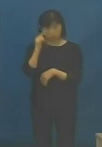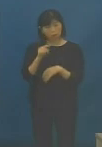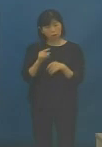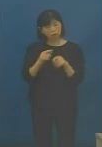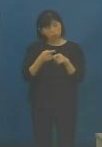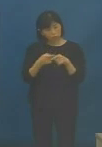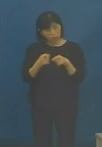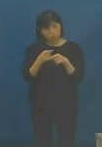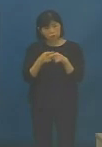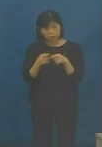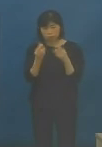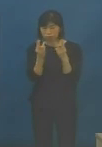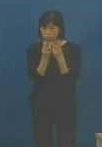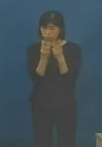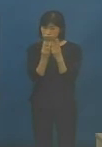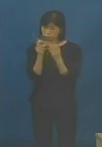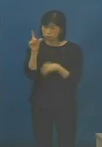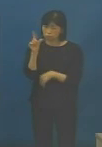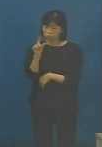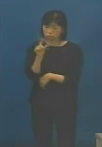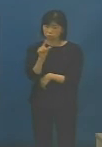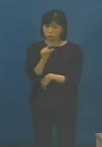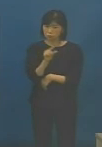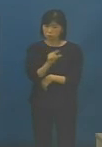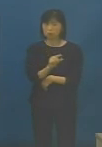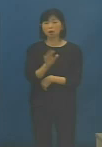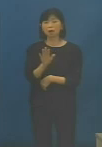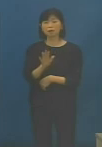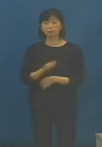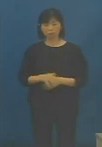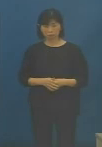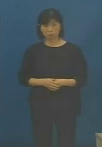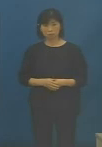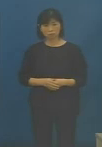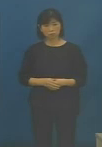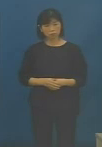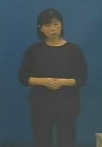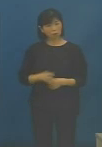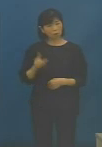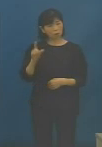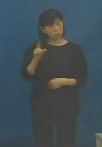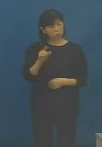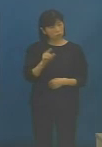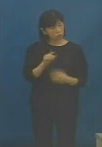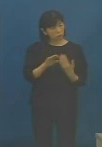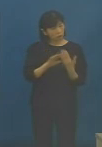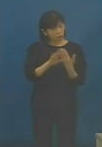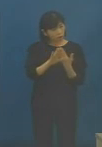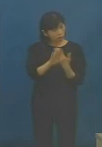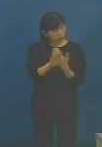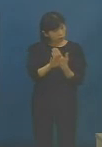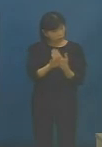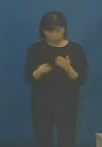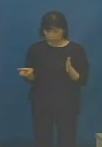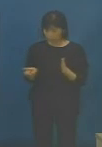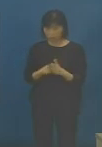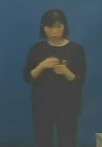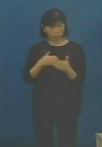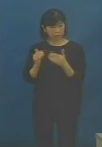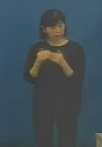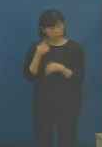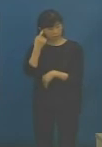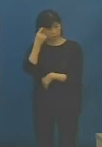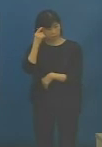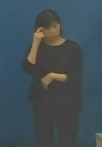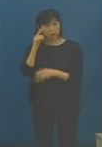少しずつこう数を減らしてきていると。でそれのあと今度は、今までの経験からしますと、こ